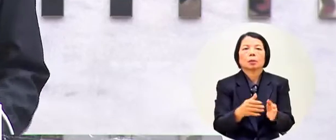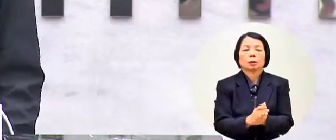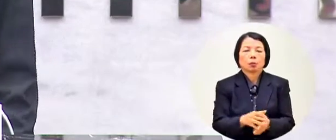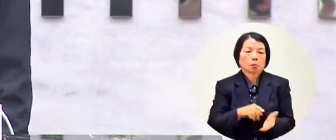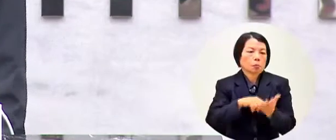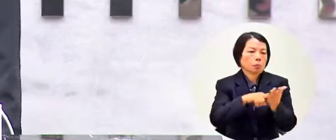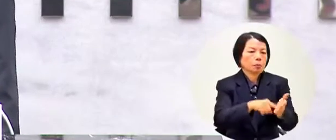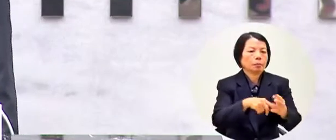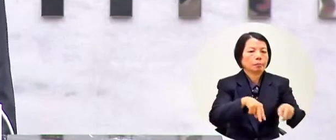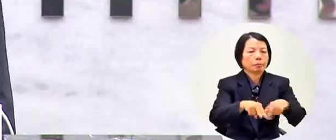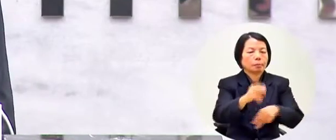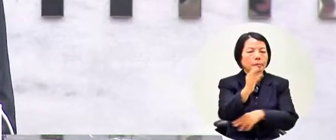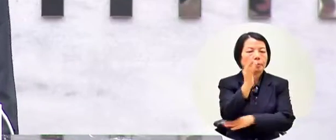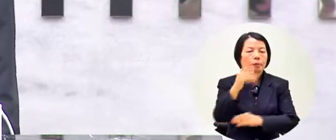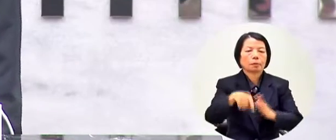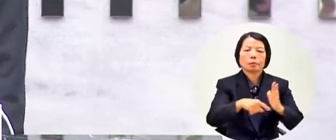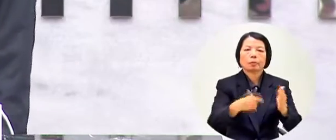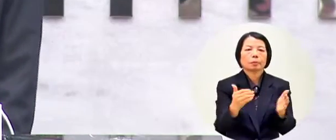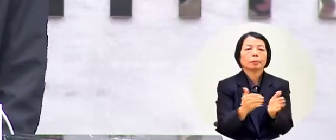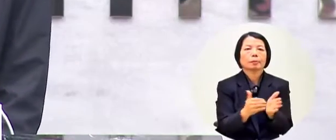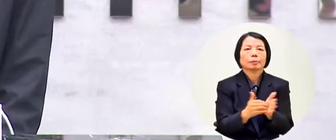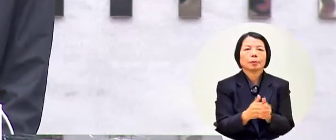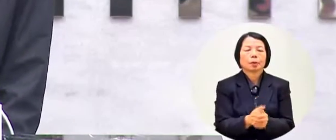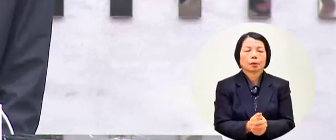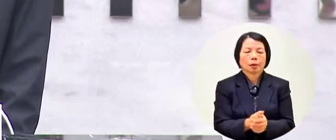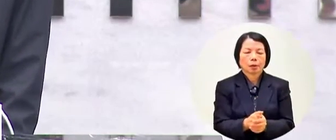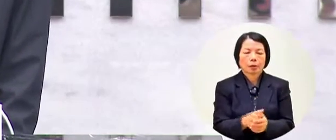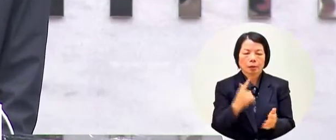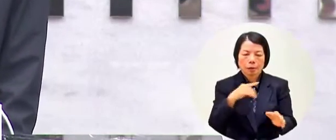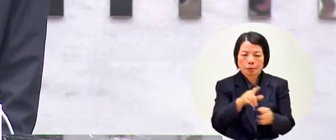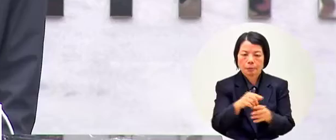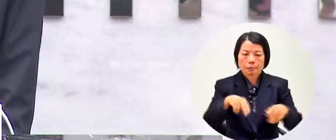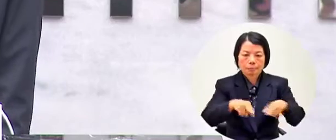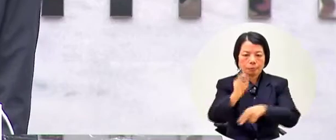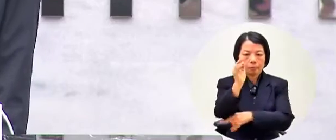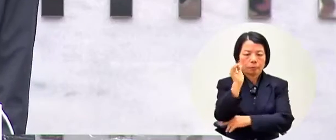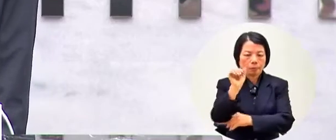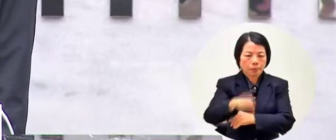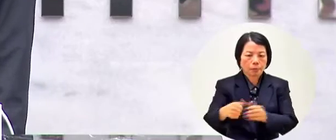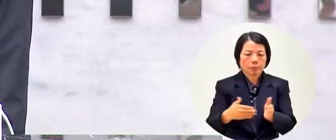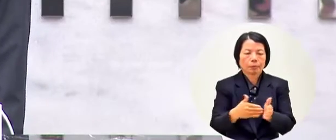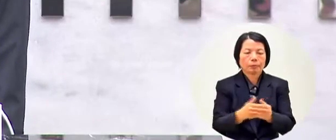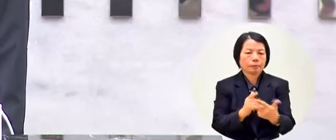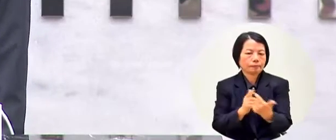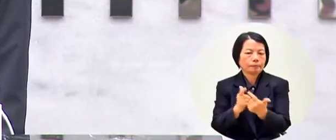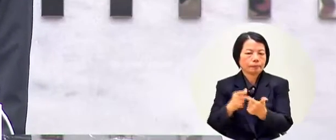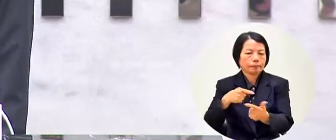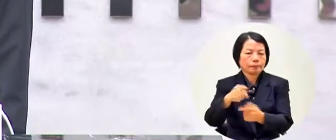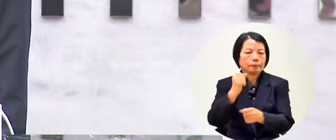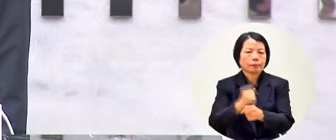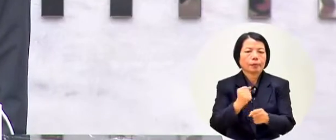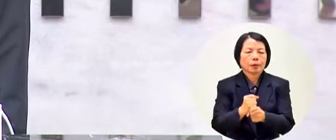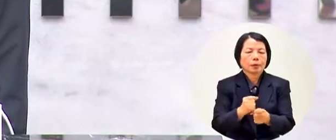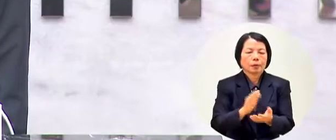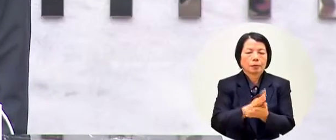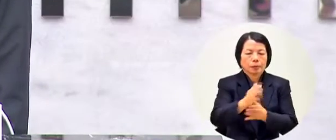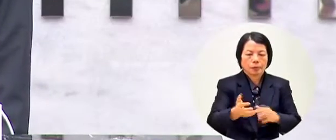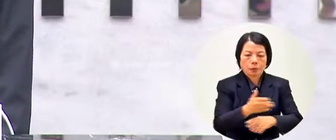院，本府将于行政院核定后配合协助执行后续的迁村计划。